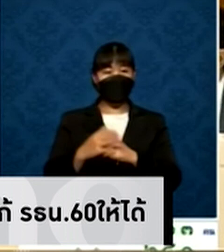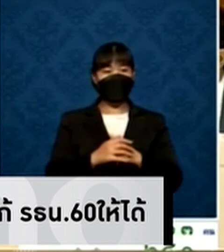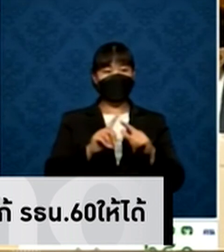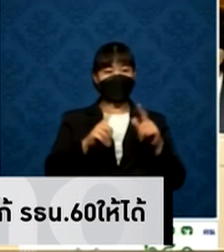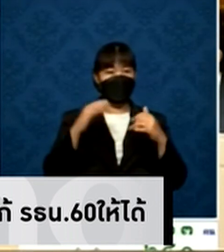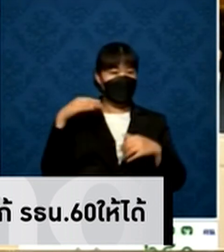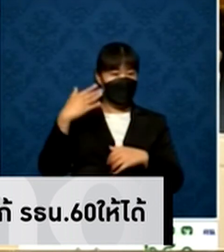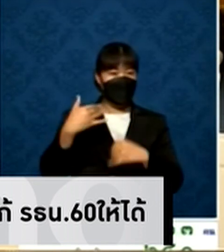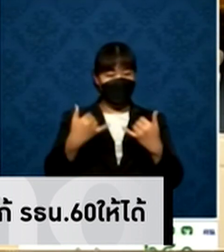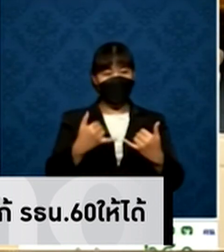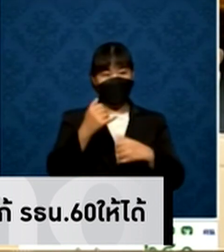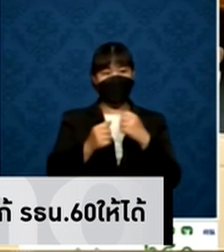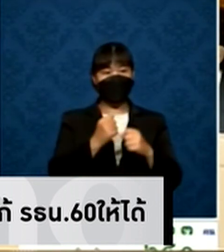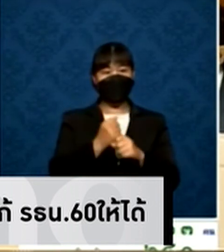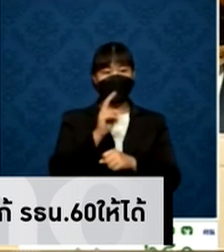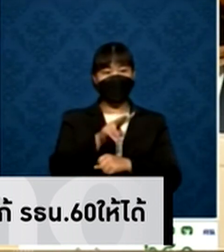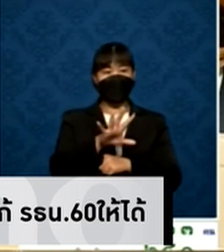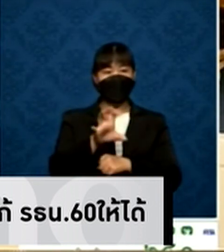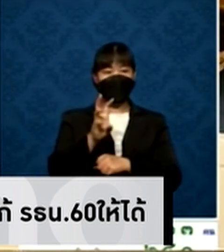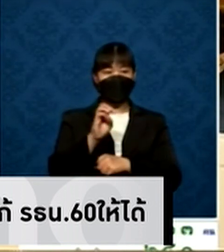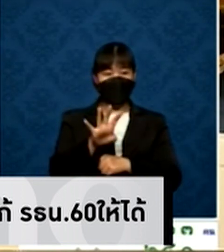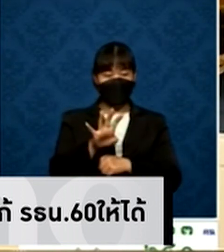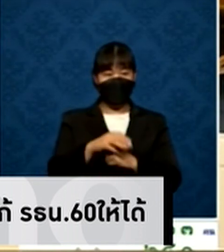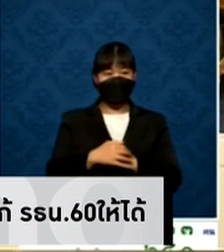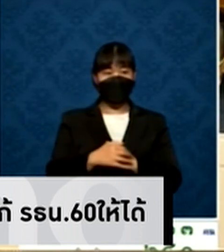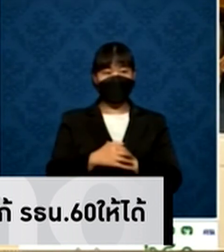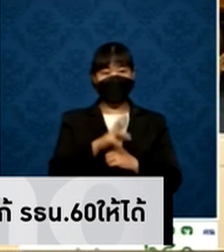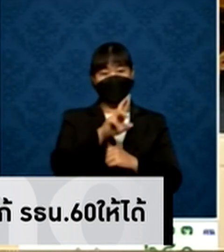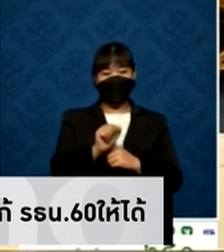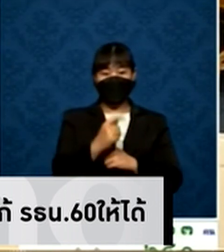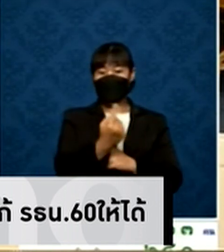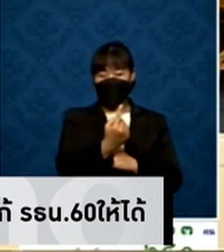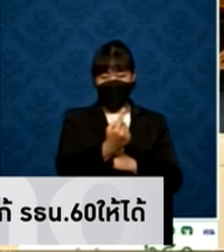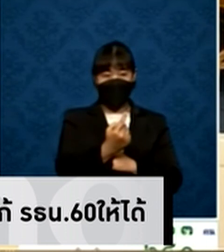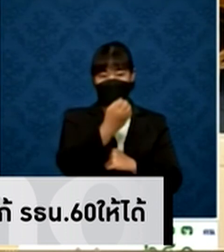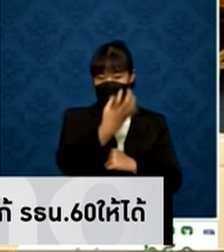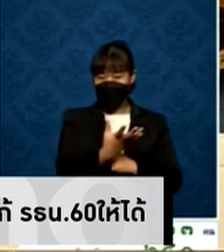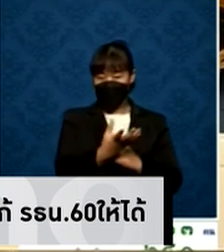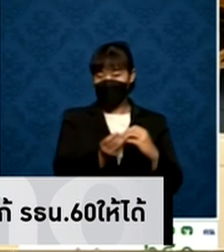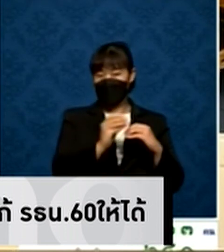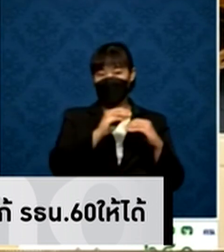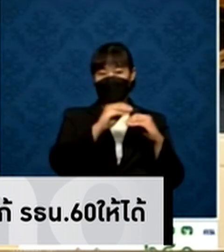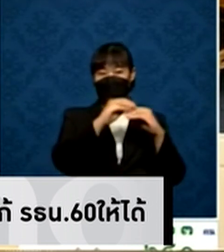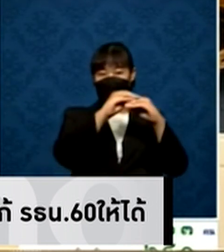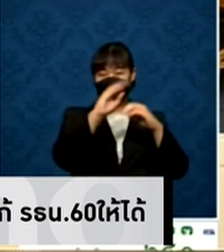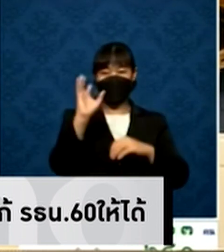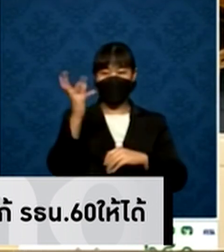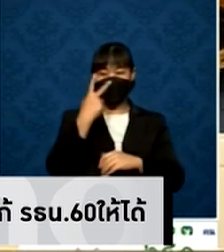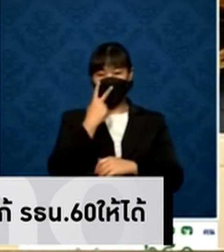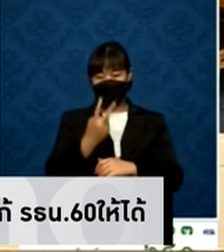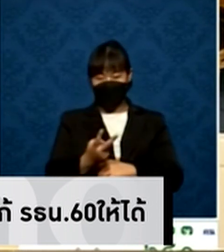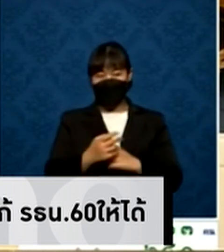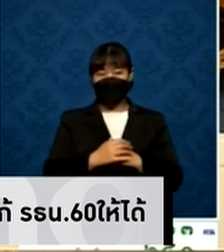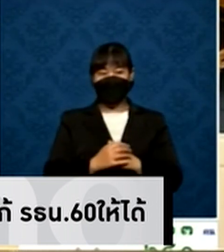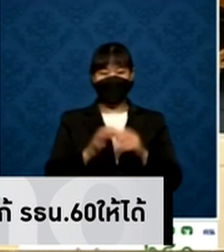ชนและสำหรับพี่น้องที่เขาชื่อกับเราประชาชนที่สนับสนุนที่อาจจะไม่ได้ทันลงชื่อและประชาชนที่ติดตามการประชุมตลอดระยะเวลา